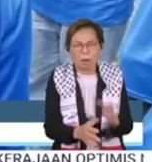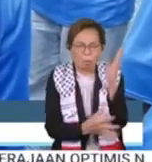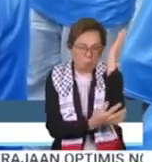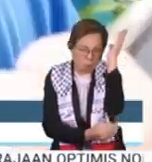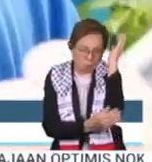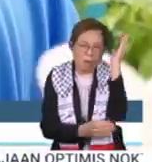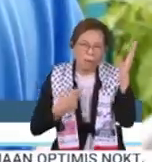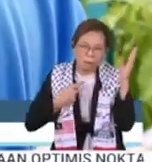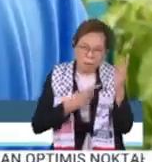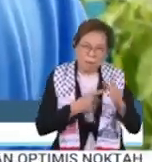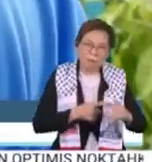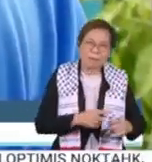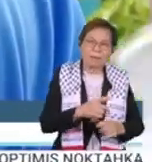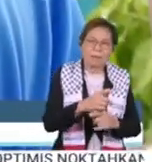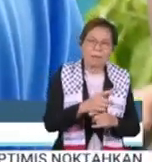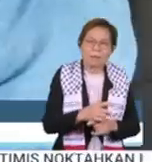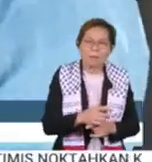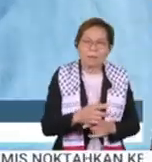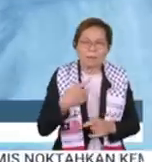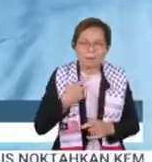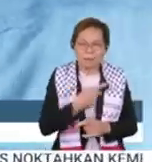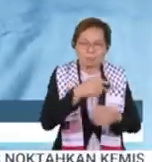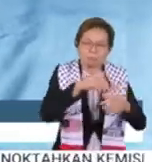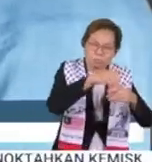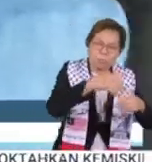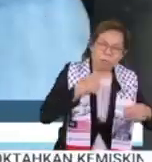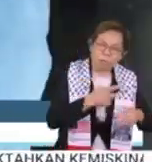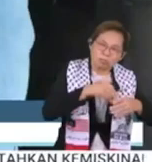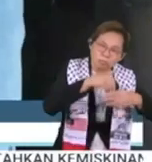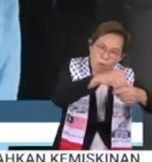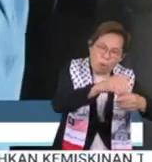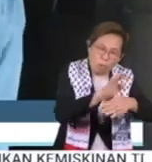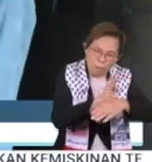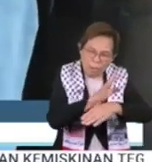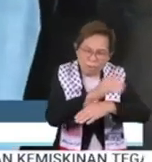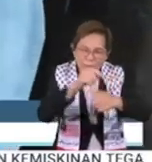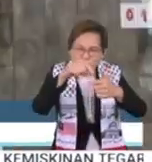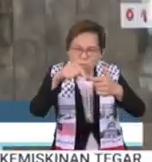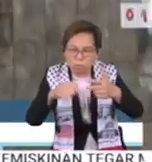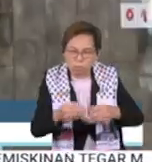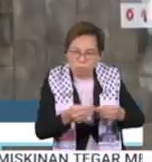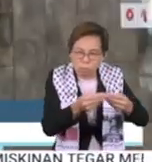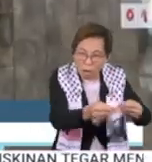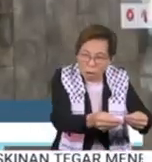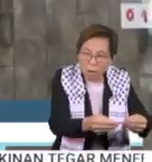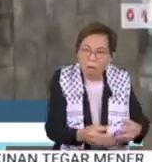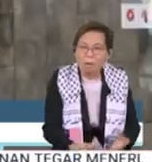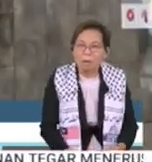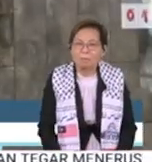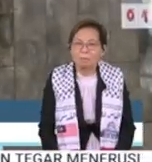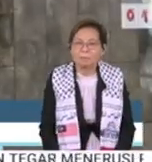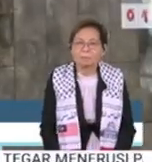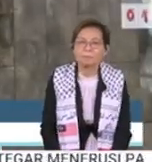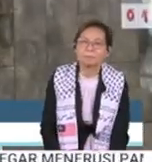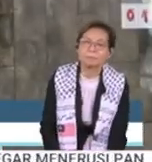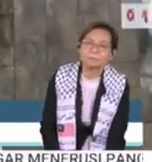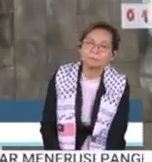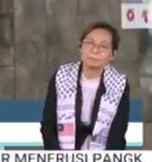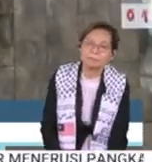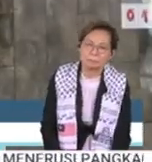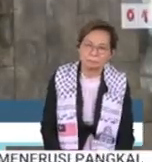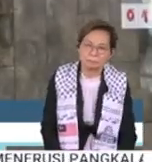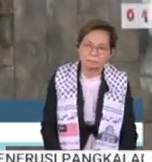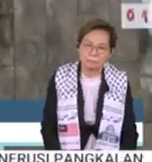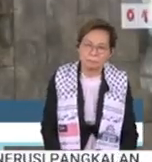yang dengan kita memberi insentif perniagaan dan sebagainya bagi pelajar yang mungkin